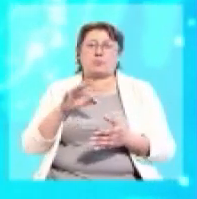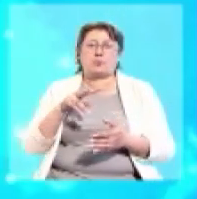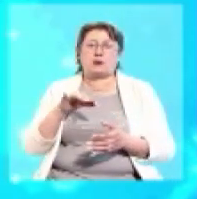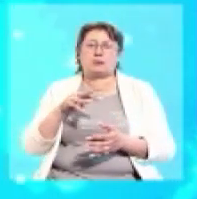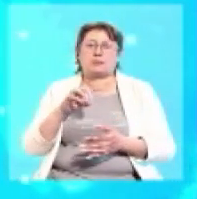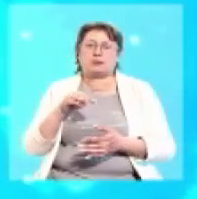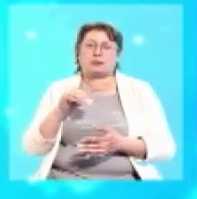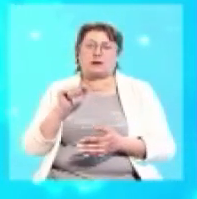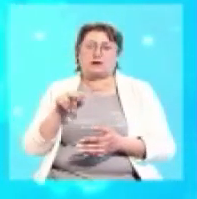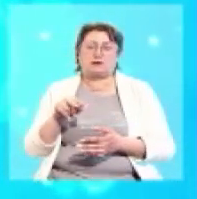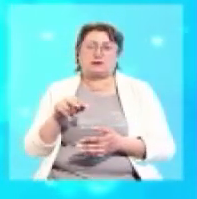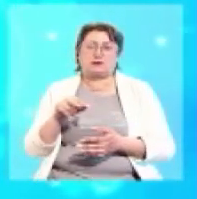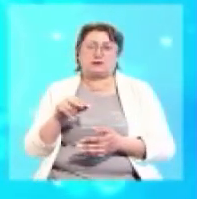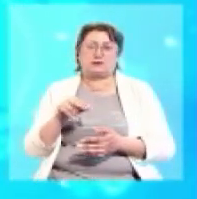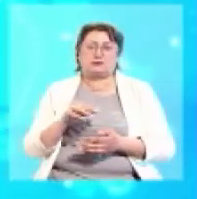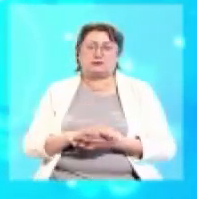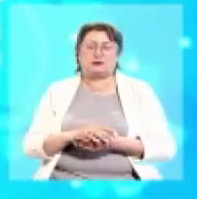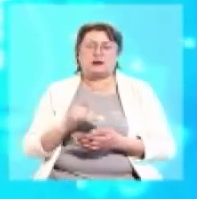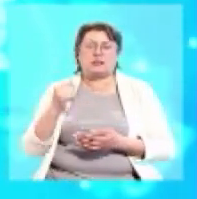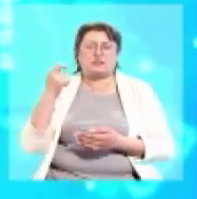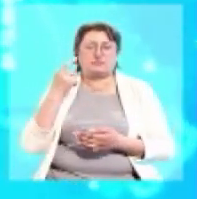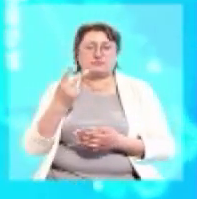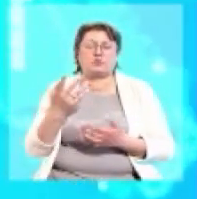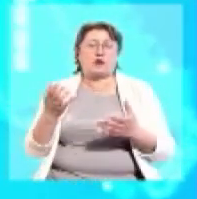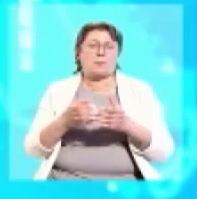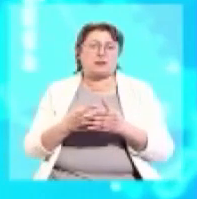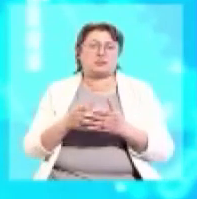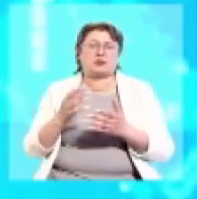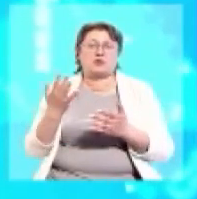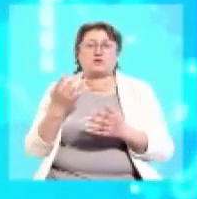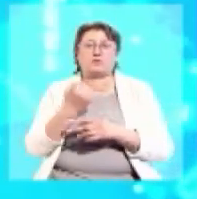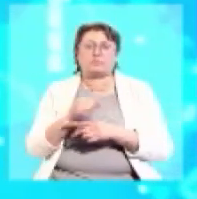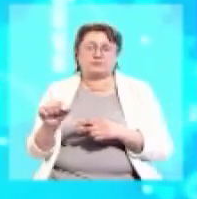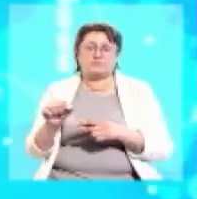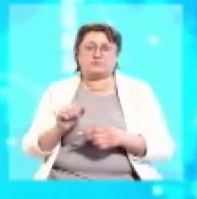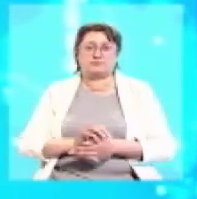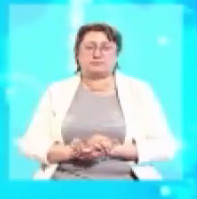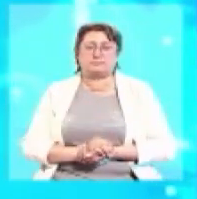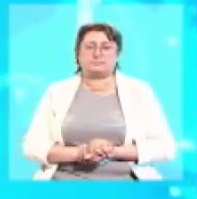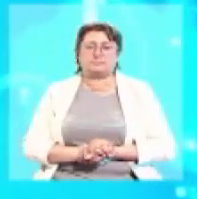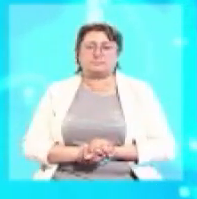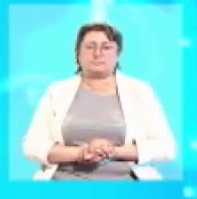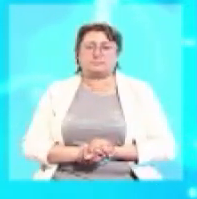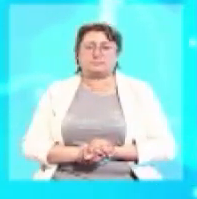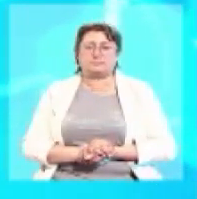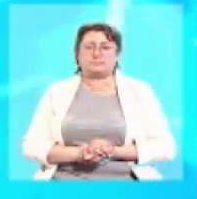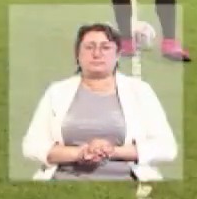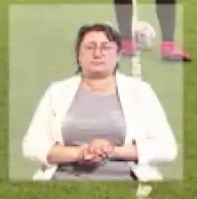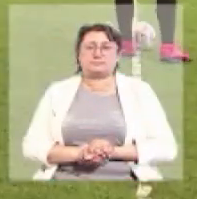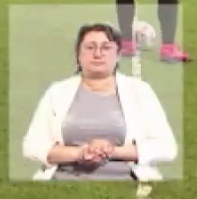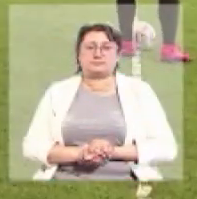елінің командаларда бақ сынасты. 100-ден жүйрік атанып, қай команда жеңіске жеткені тілші бейнематериалында.